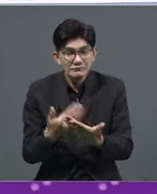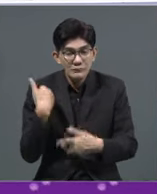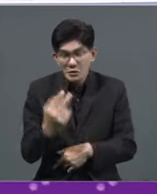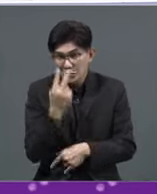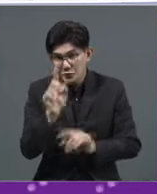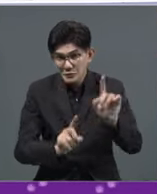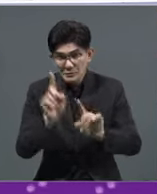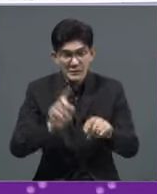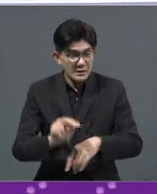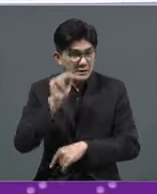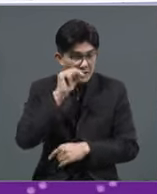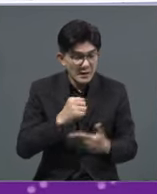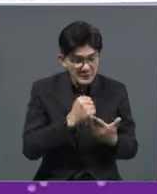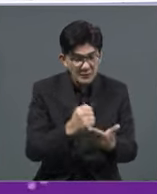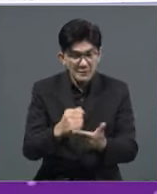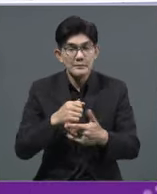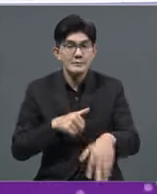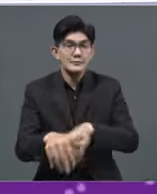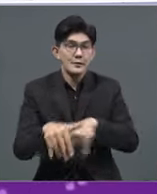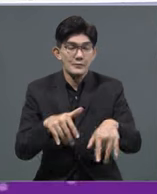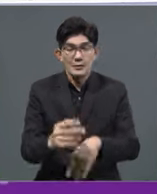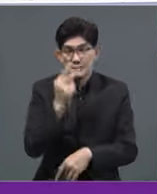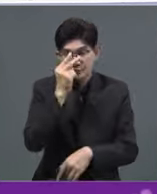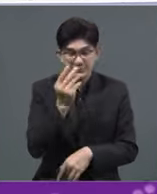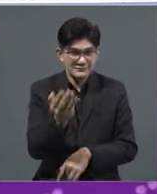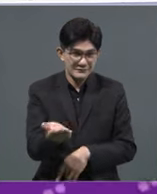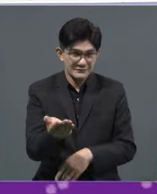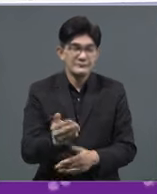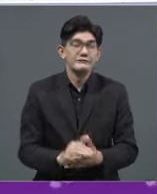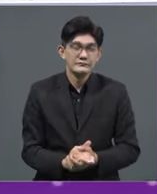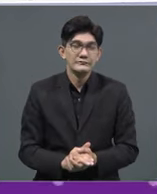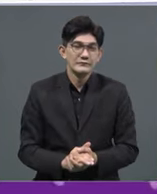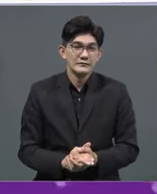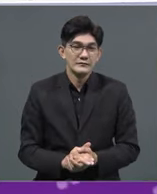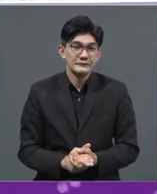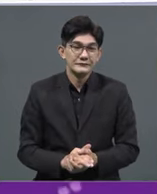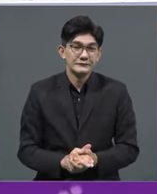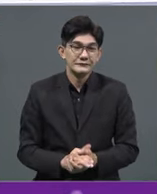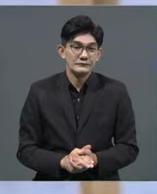ถานการณ์น้ำไปช่วยเหลือประชาชนที่นั่นเราไปดูบรรยากาศพร้อมๆกันครับ